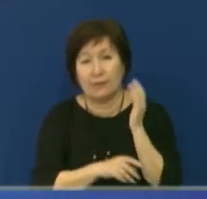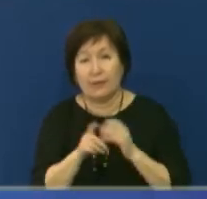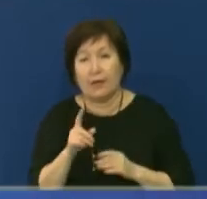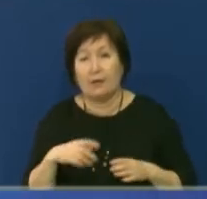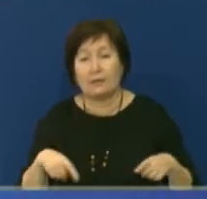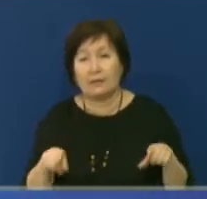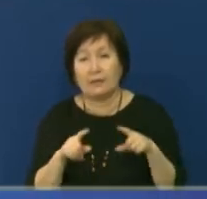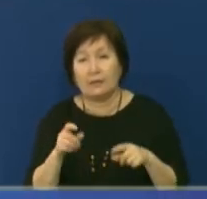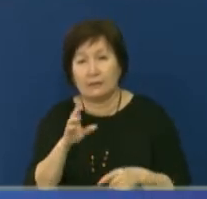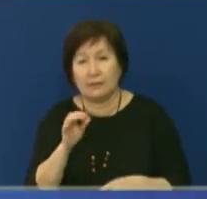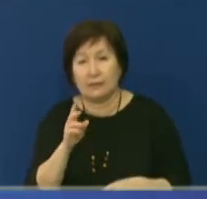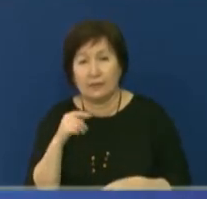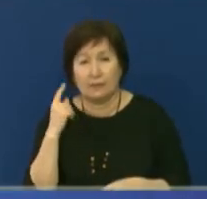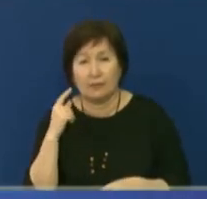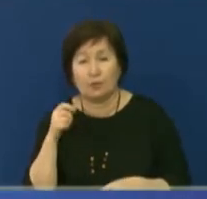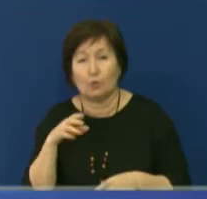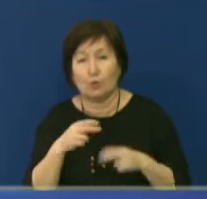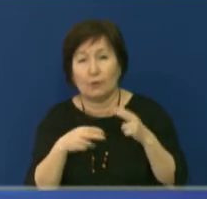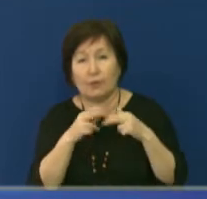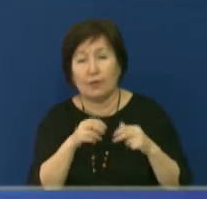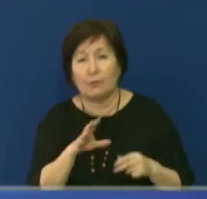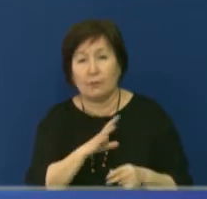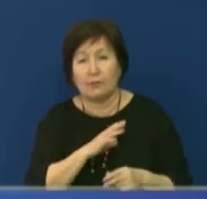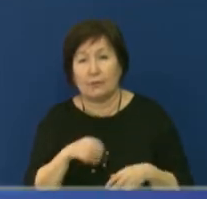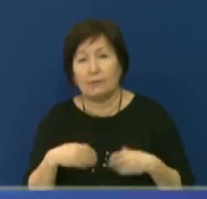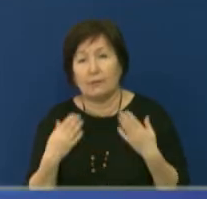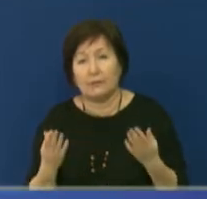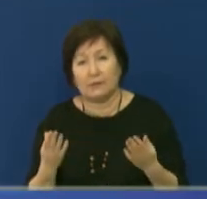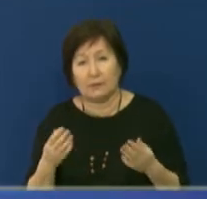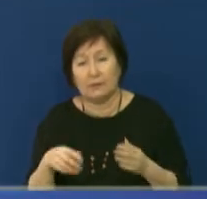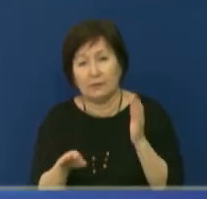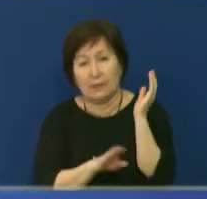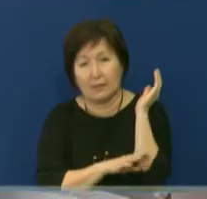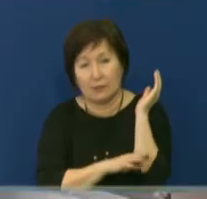подрядных организаций дорожников и военнослужащие войсковой части 68-303.